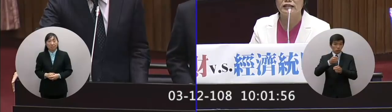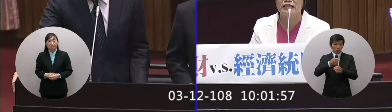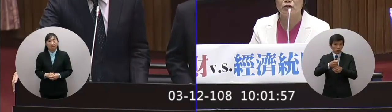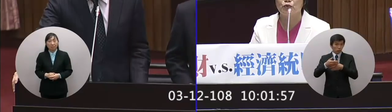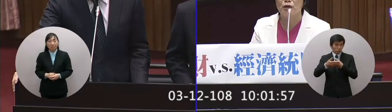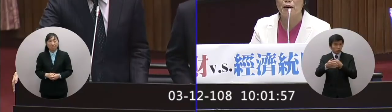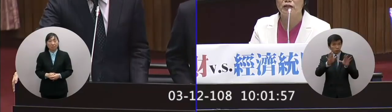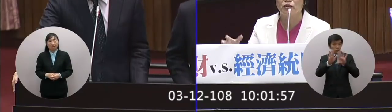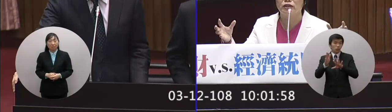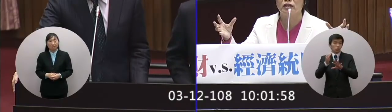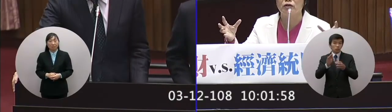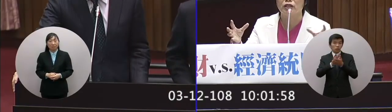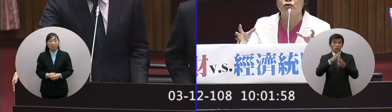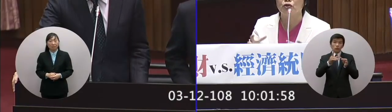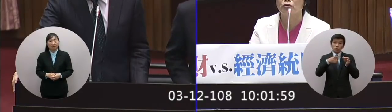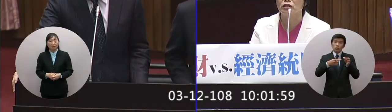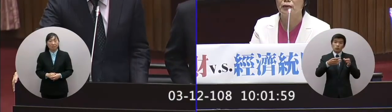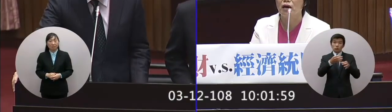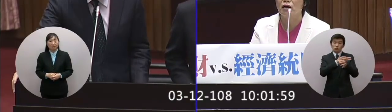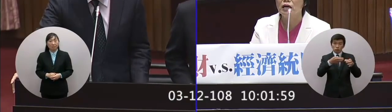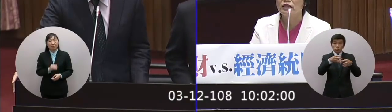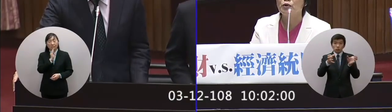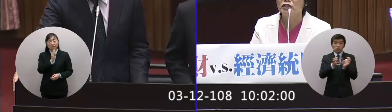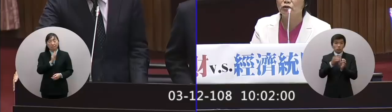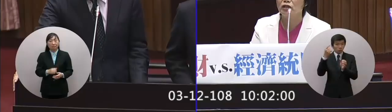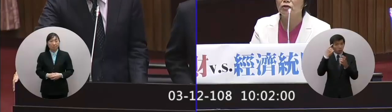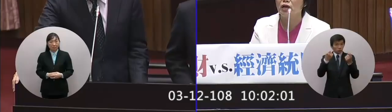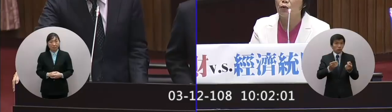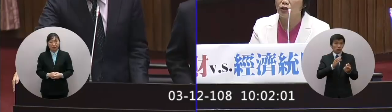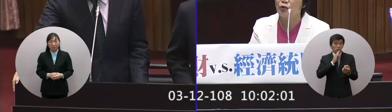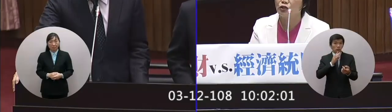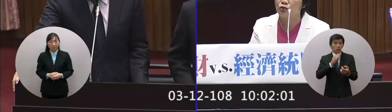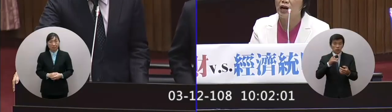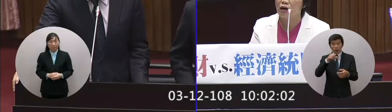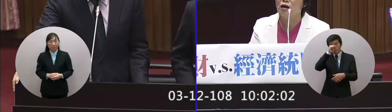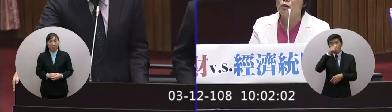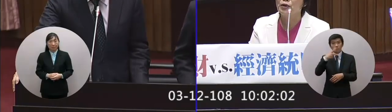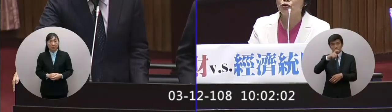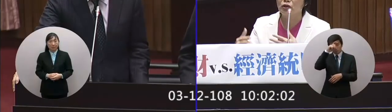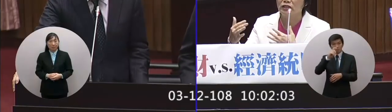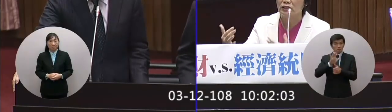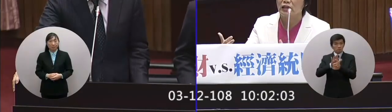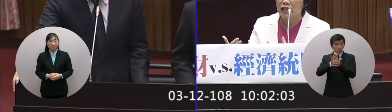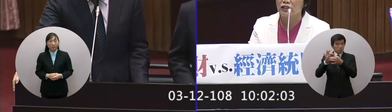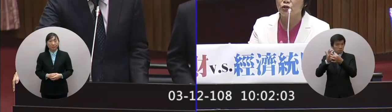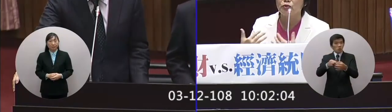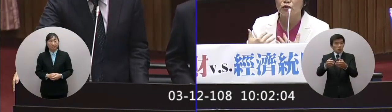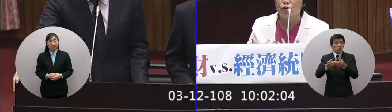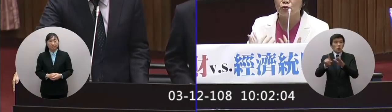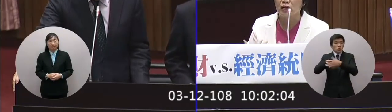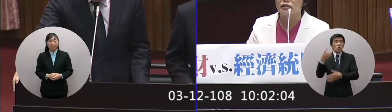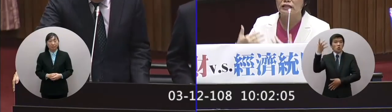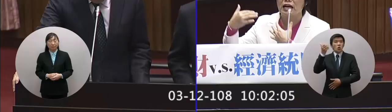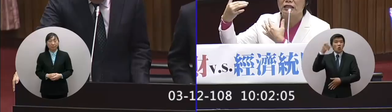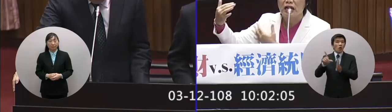实我们的财经部会慢慢都已经能够凝聚共识嘛， 哈。 那我也希望能够赶快推出来哈，不要说一直讲很久，因